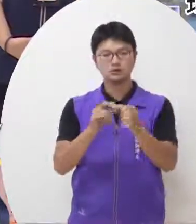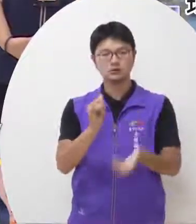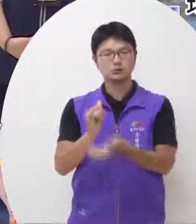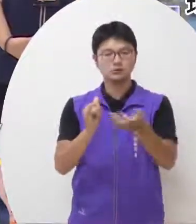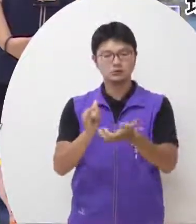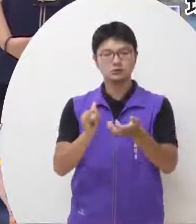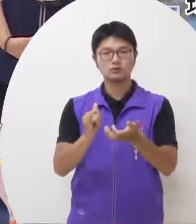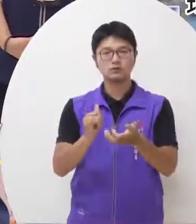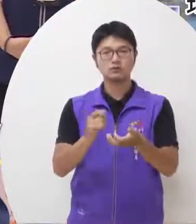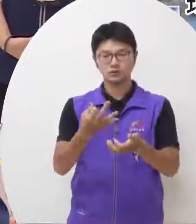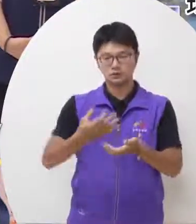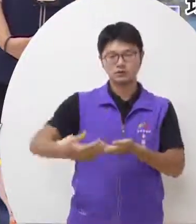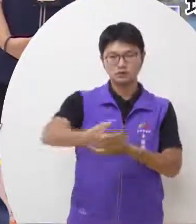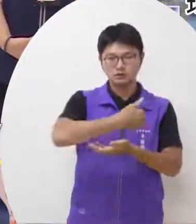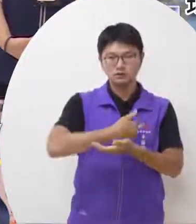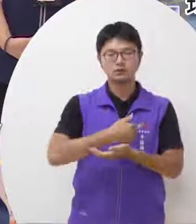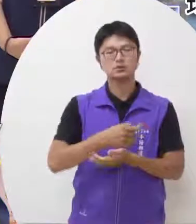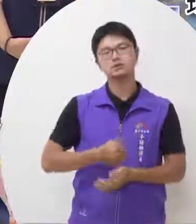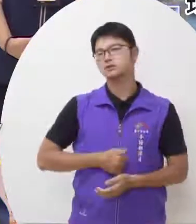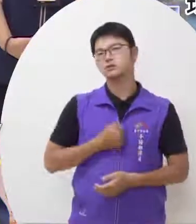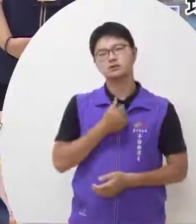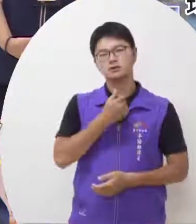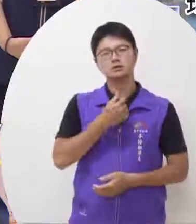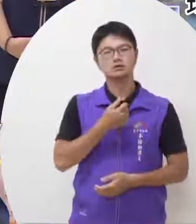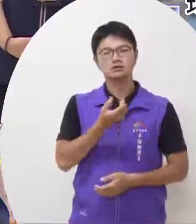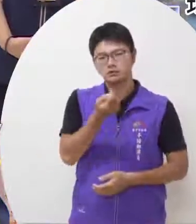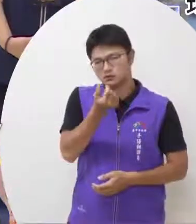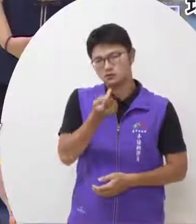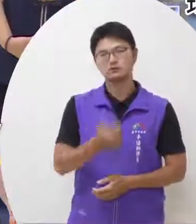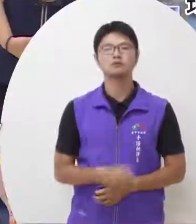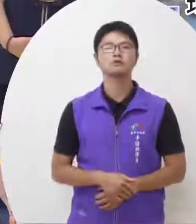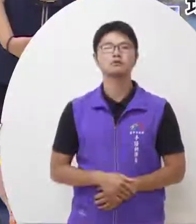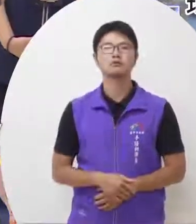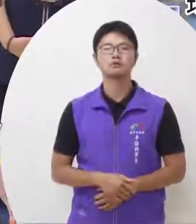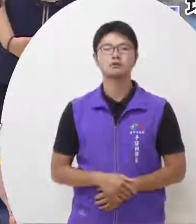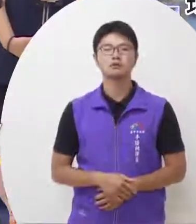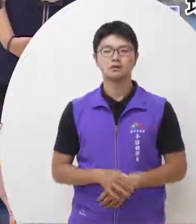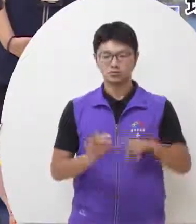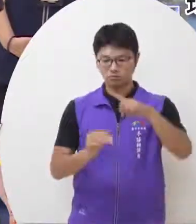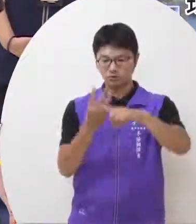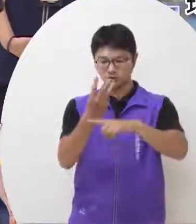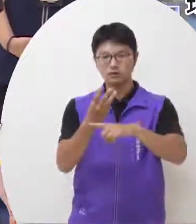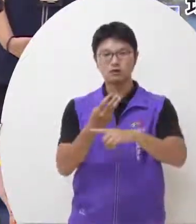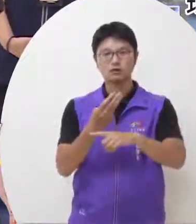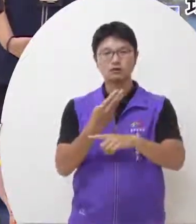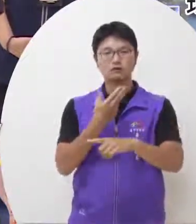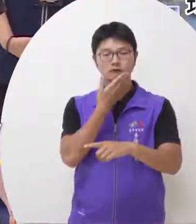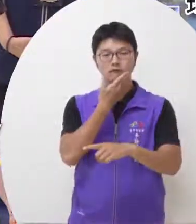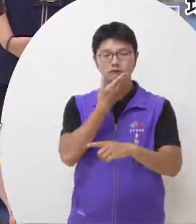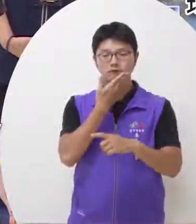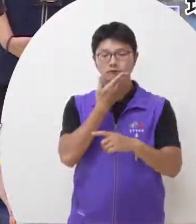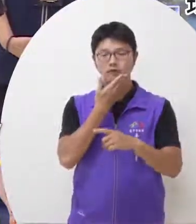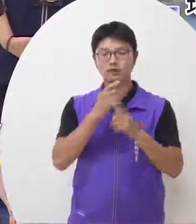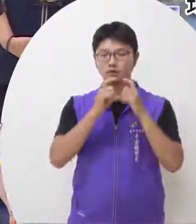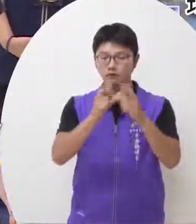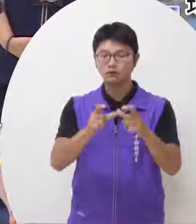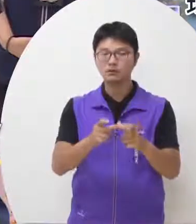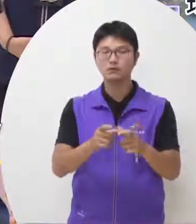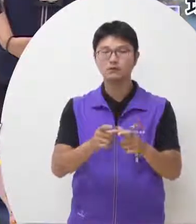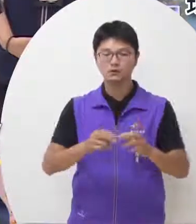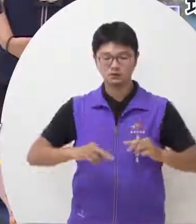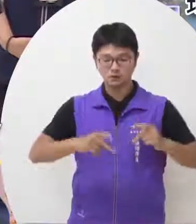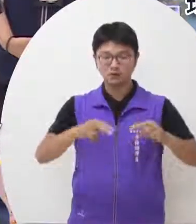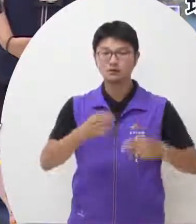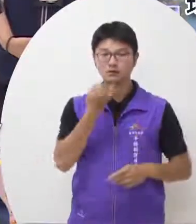收的不多了哈。那但是没关系哦。那这个3%可不可以调整？因为最近我们在议会要送这